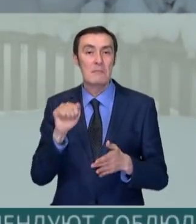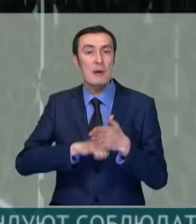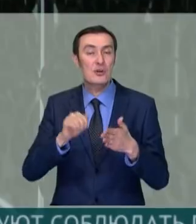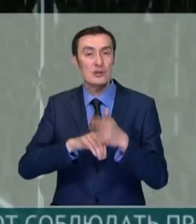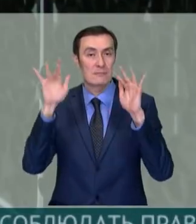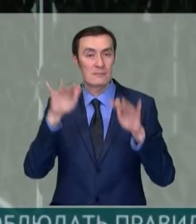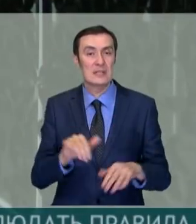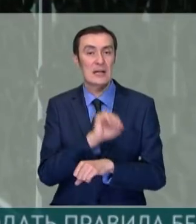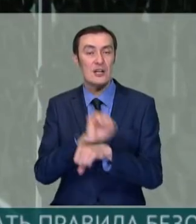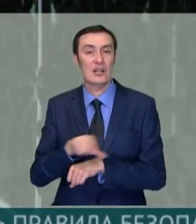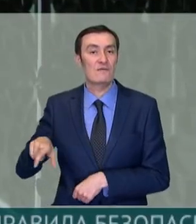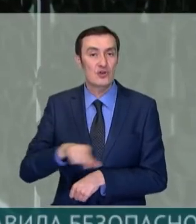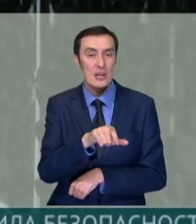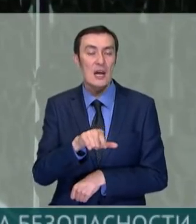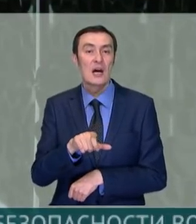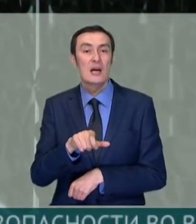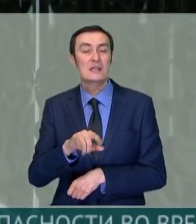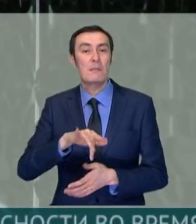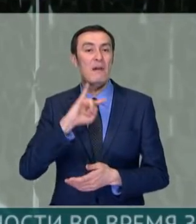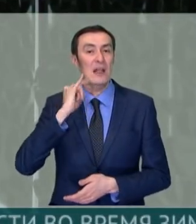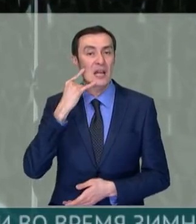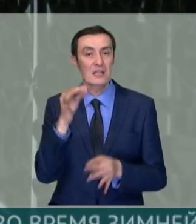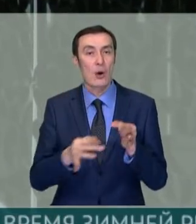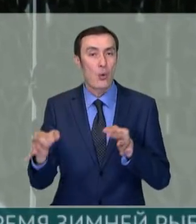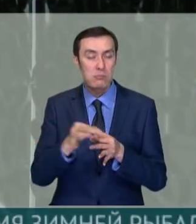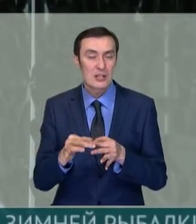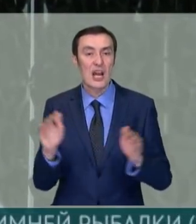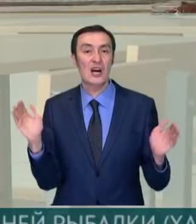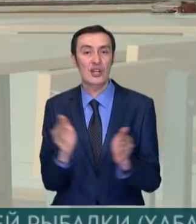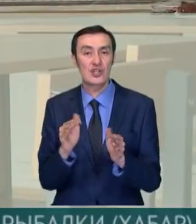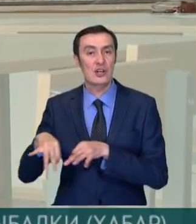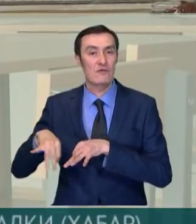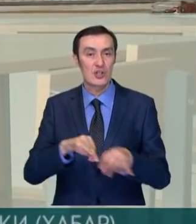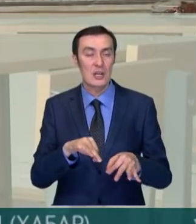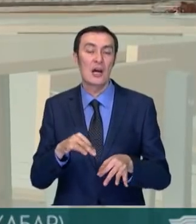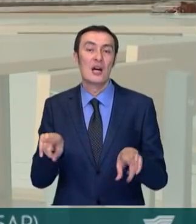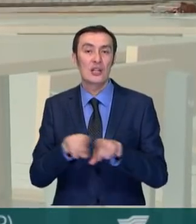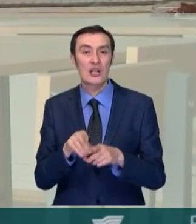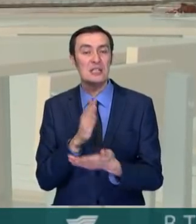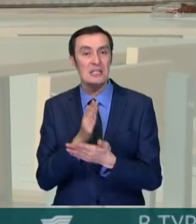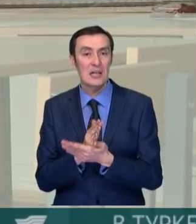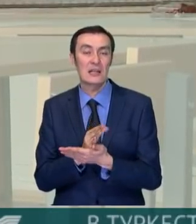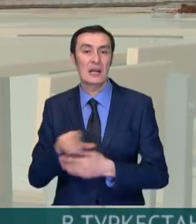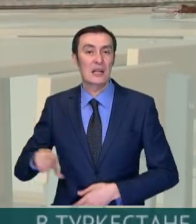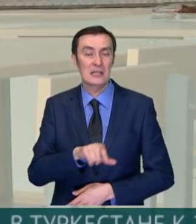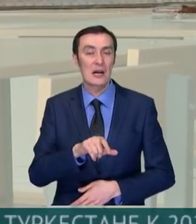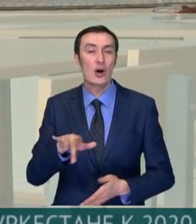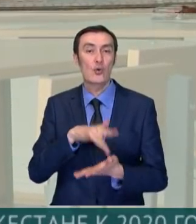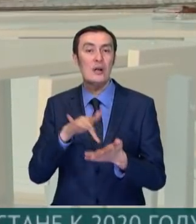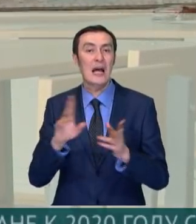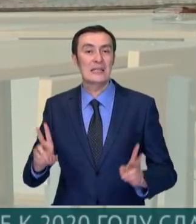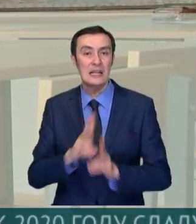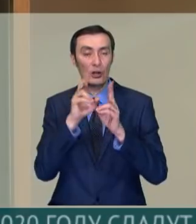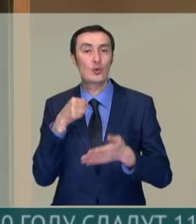непогоды закрыто движение по всем направлениям из Павлодарской области. Ограничение для движения транспорта также стоит на трассах из Астаны